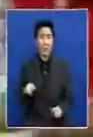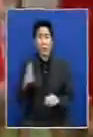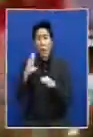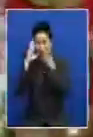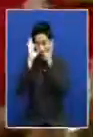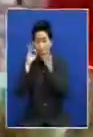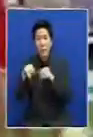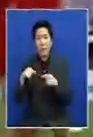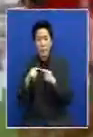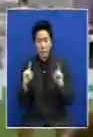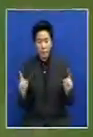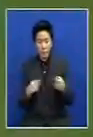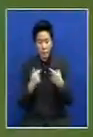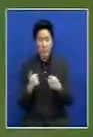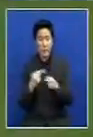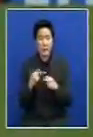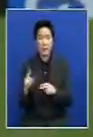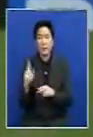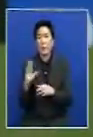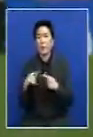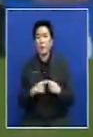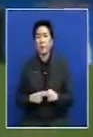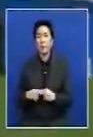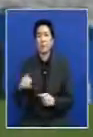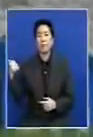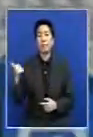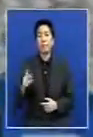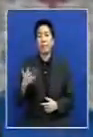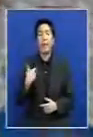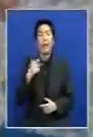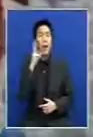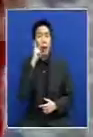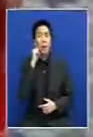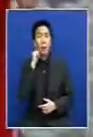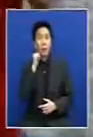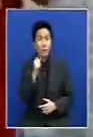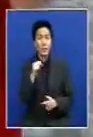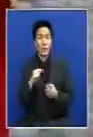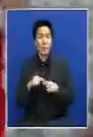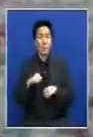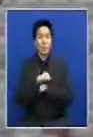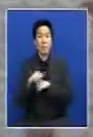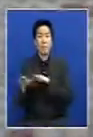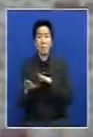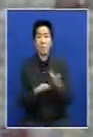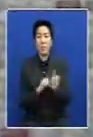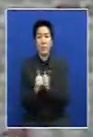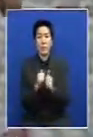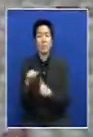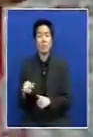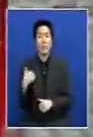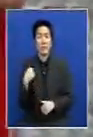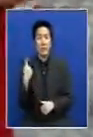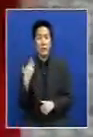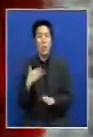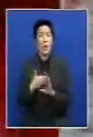การีจะยังไม่มีอัตติล่าฟิโอล่าที่บาดเจ็บนะครับแต่ข่าวดีน่าจะได้สตันเกราฟิตกลับมาเล่นได้ทันเวลานะครับ